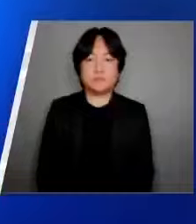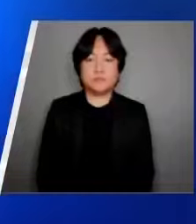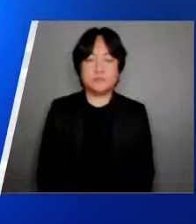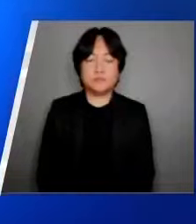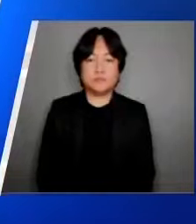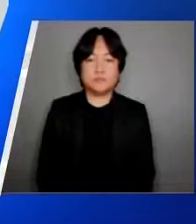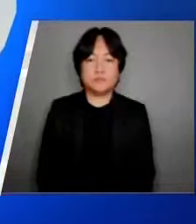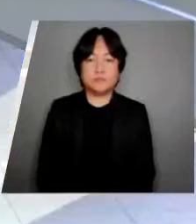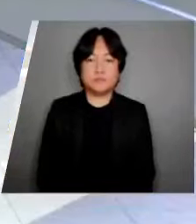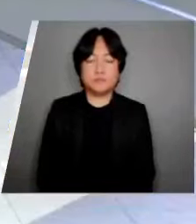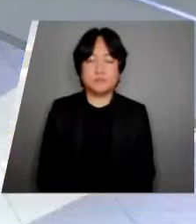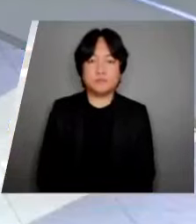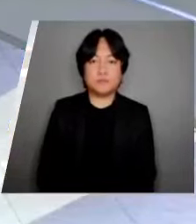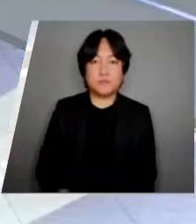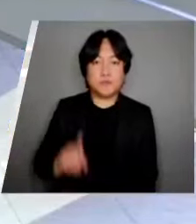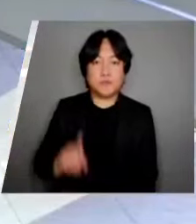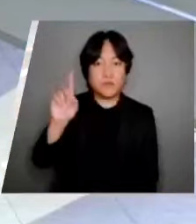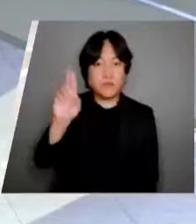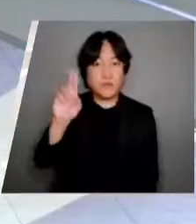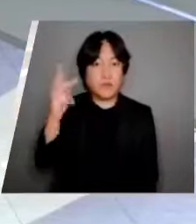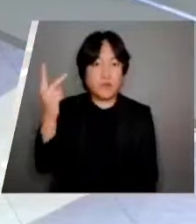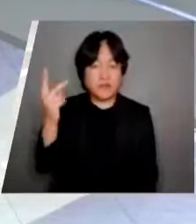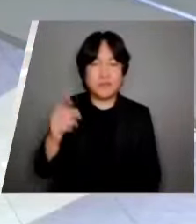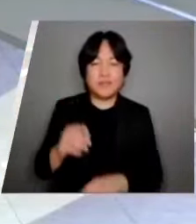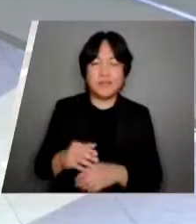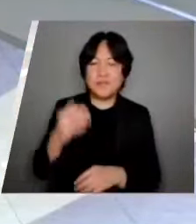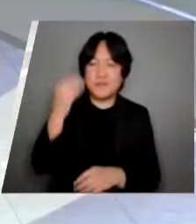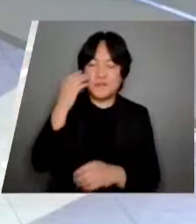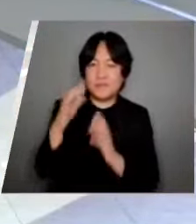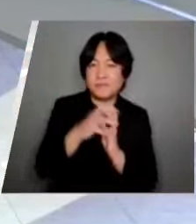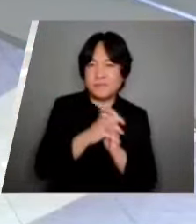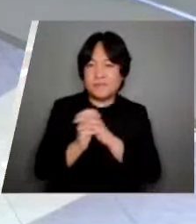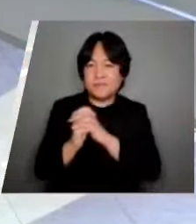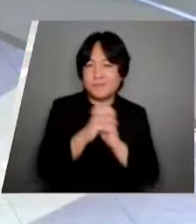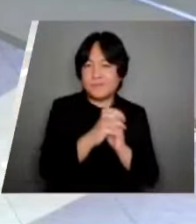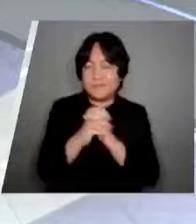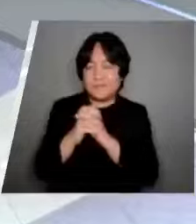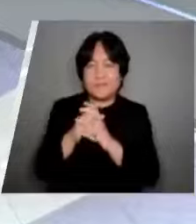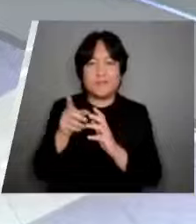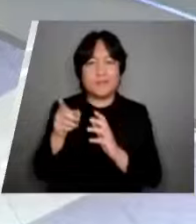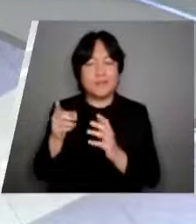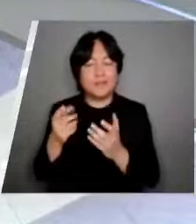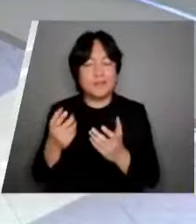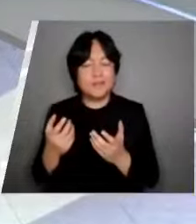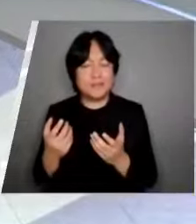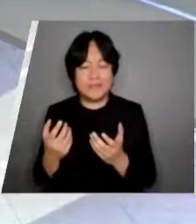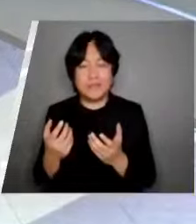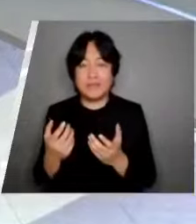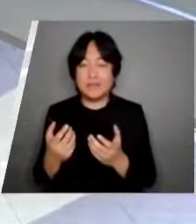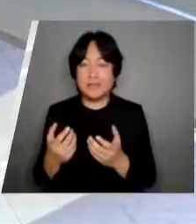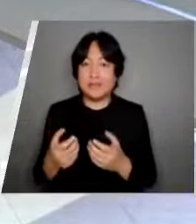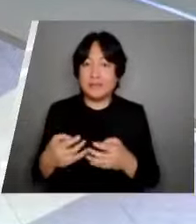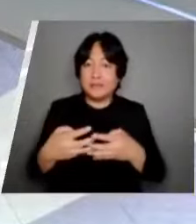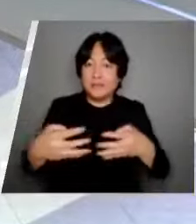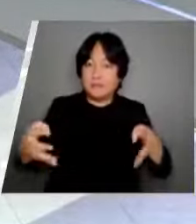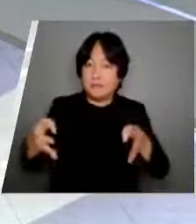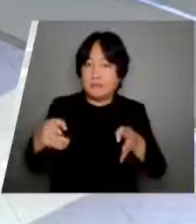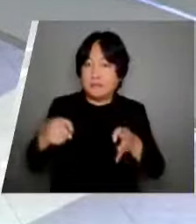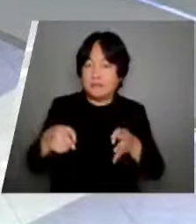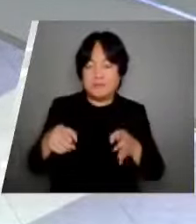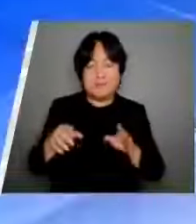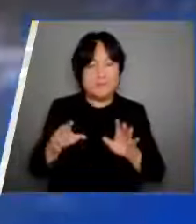Sa United Kingdom, amateur wrestlers ang nagsama-sama. Pero imbes na sa ring, ang mga wrestler naglaban-laban sa pool ng